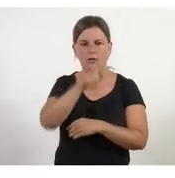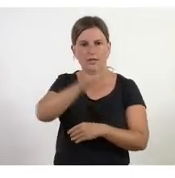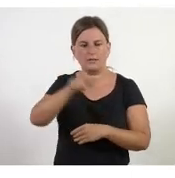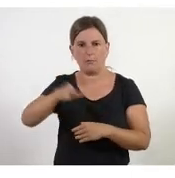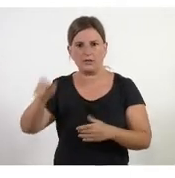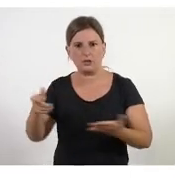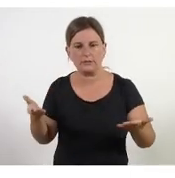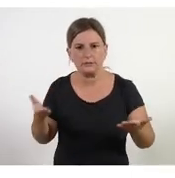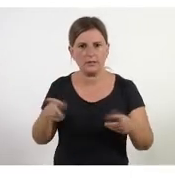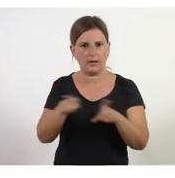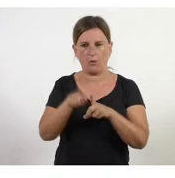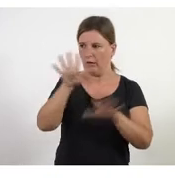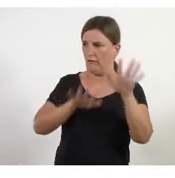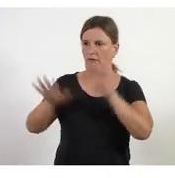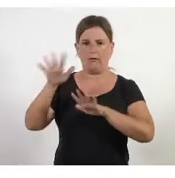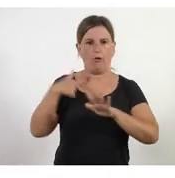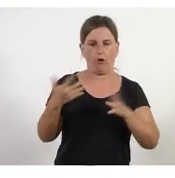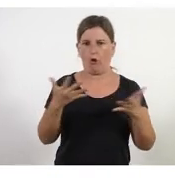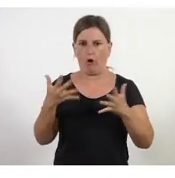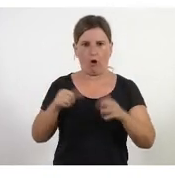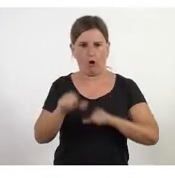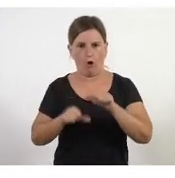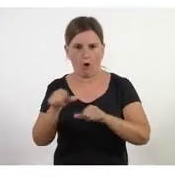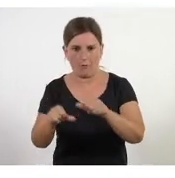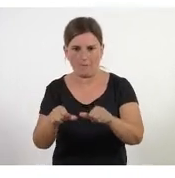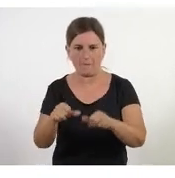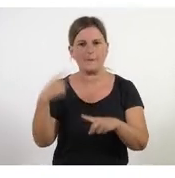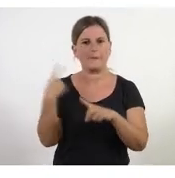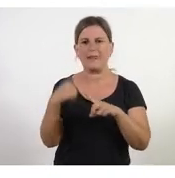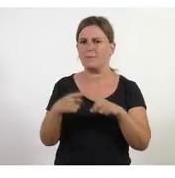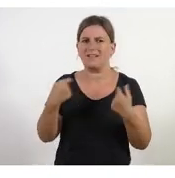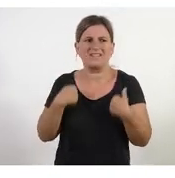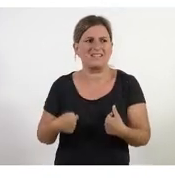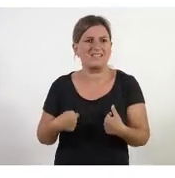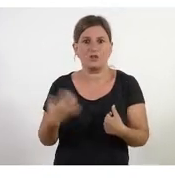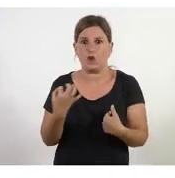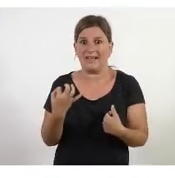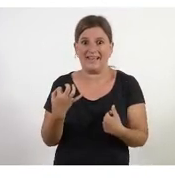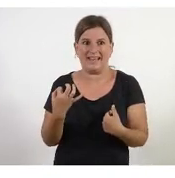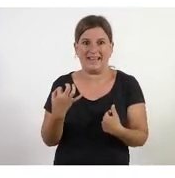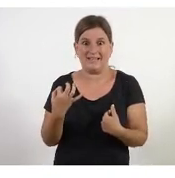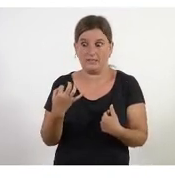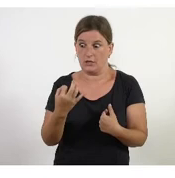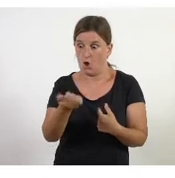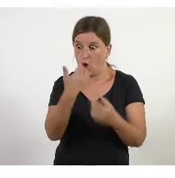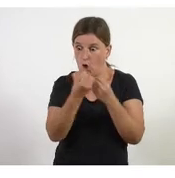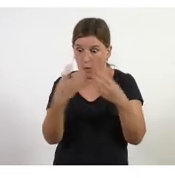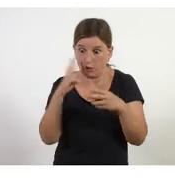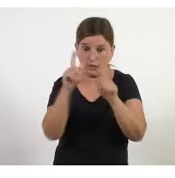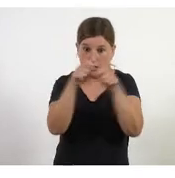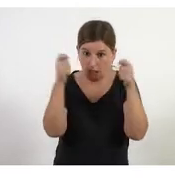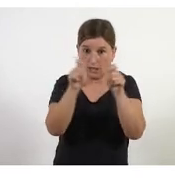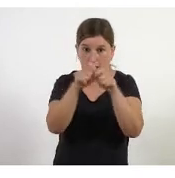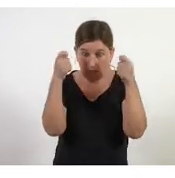estaven bastant desubicades, perquè la sensació que tenies és que estaves mirant el correu, pendent del